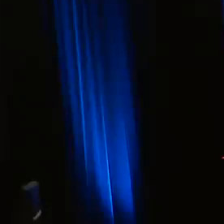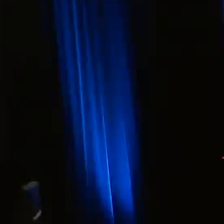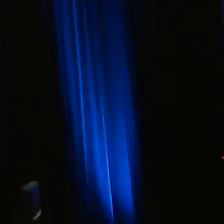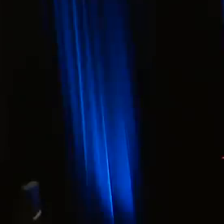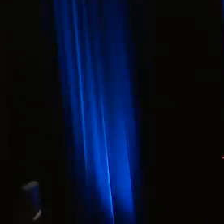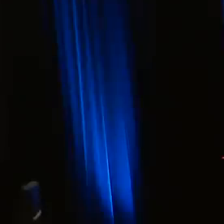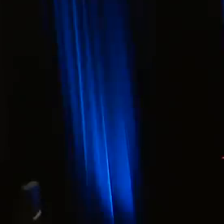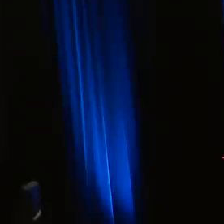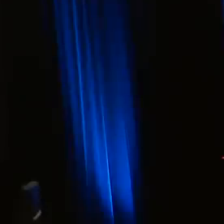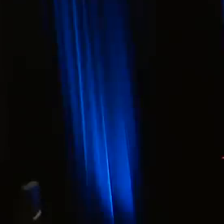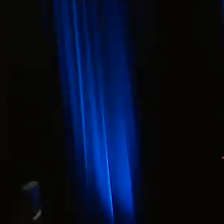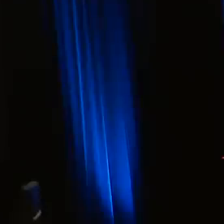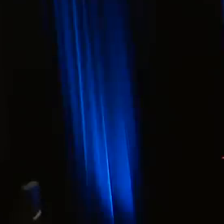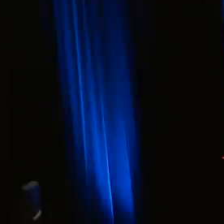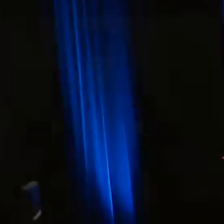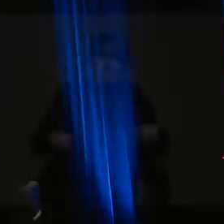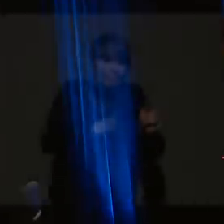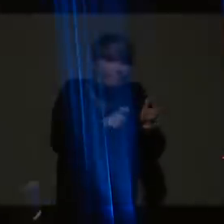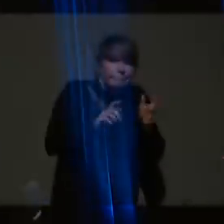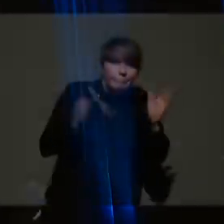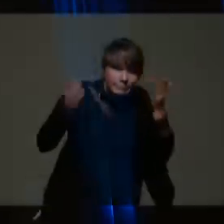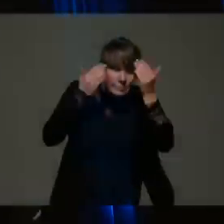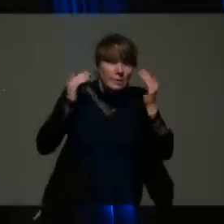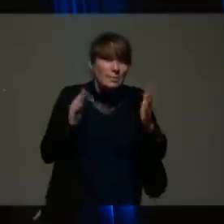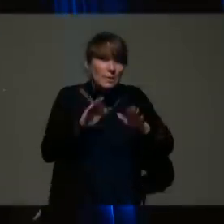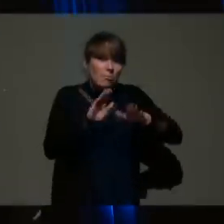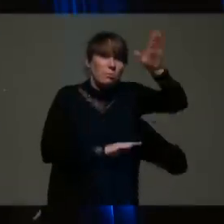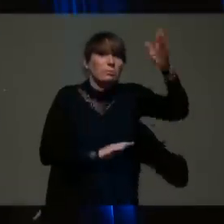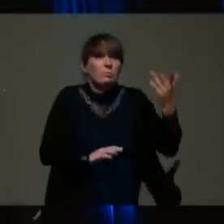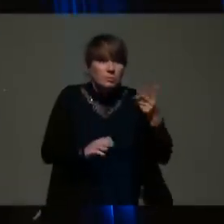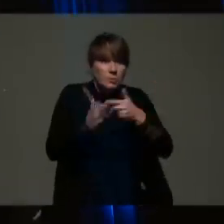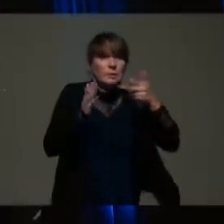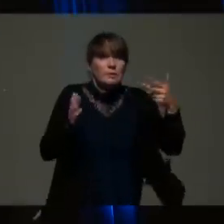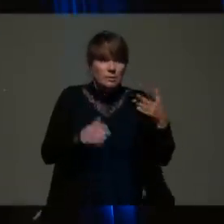petit peu avant, on sera au-dessus de 3000 kilocalories. C'est énorme.